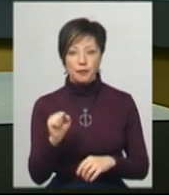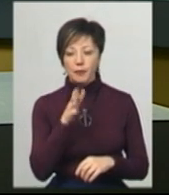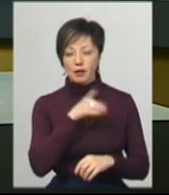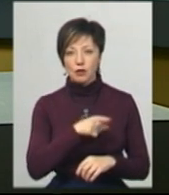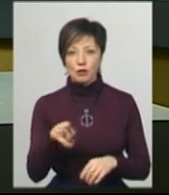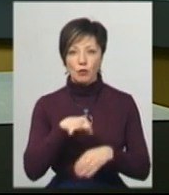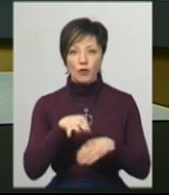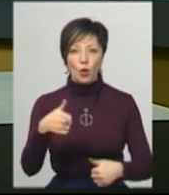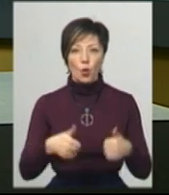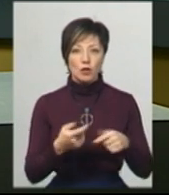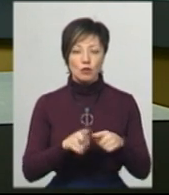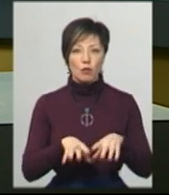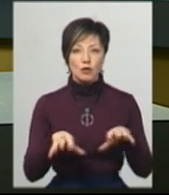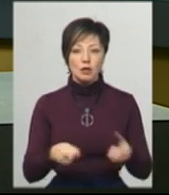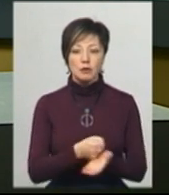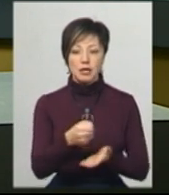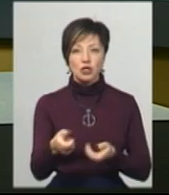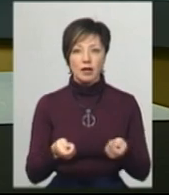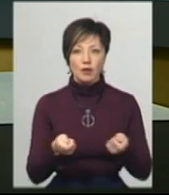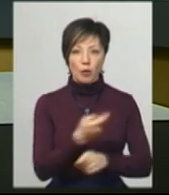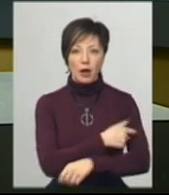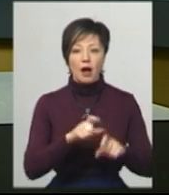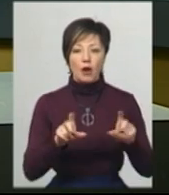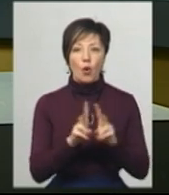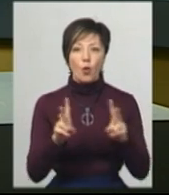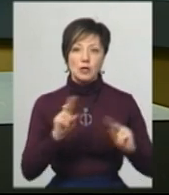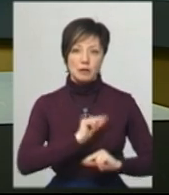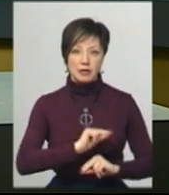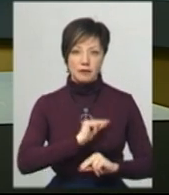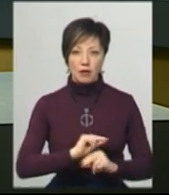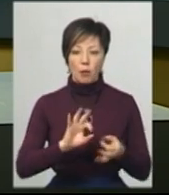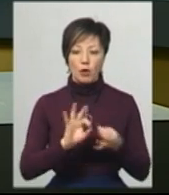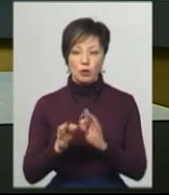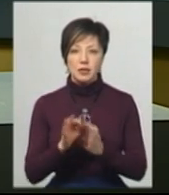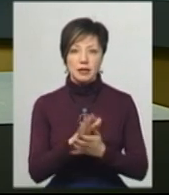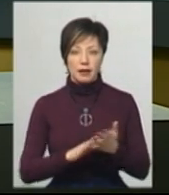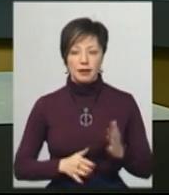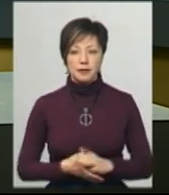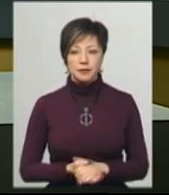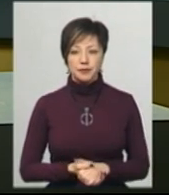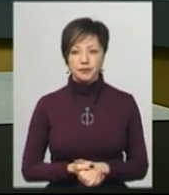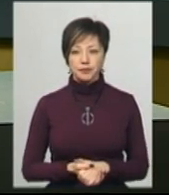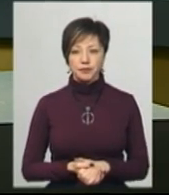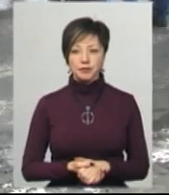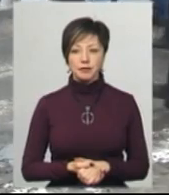проведення конкурсу на цю посаду призначити керівником лікарні когось із працівників. Подробиці знає Світлана Поробок.